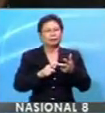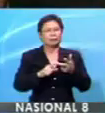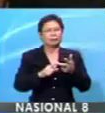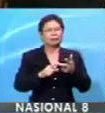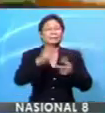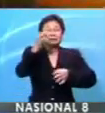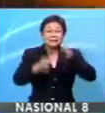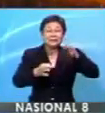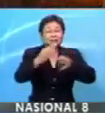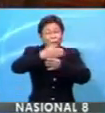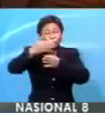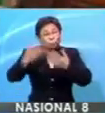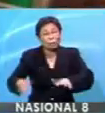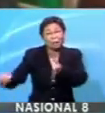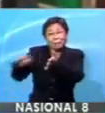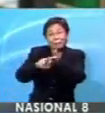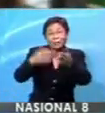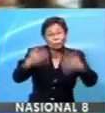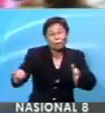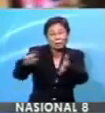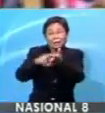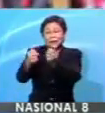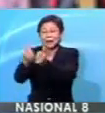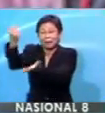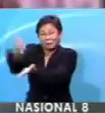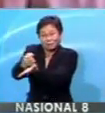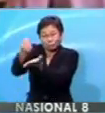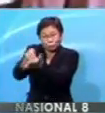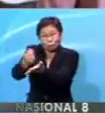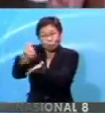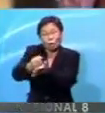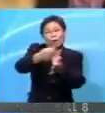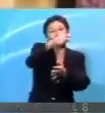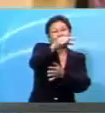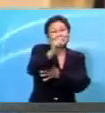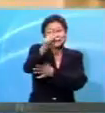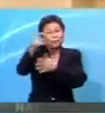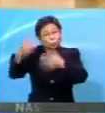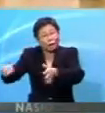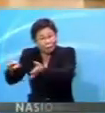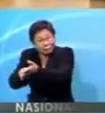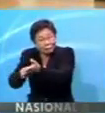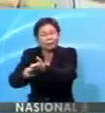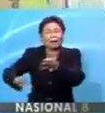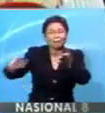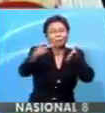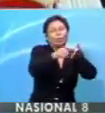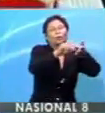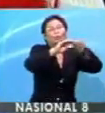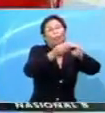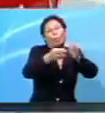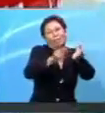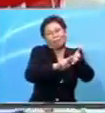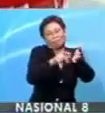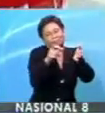jika mereka telah mendaftar dengan dengan kastam untuk Cukai barang dan perkhidmatan ini mereka akan diberi nombor